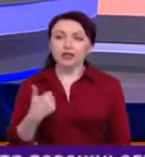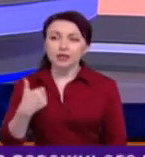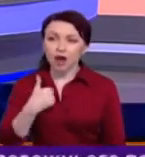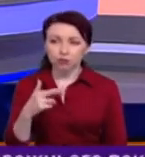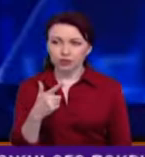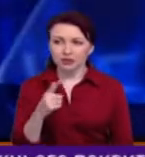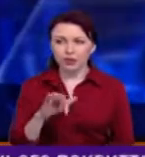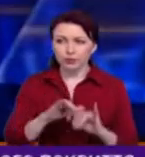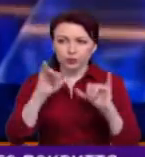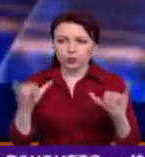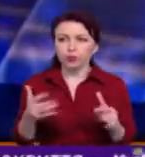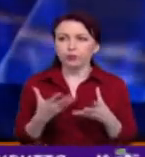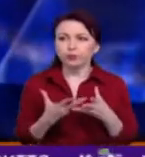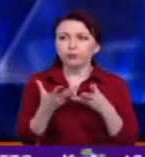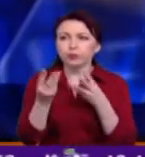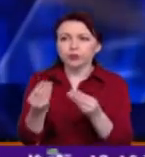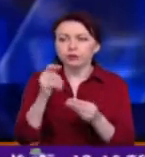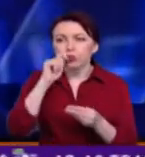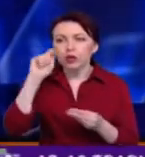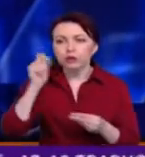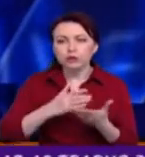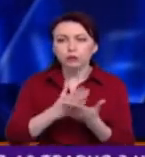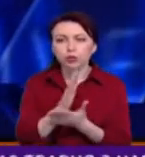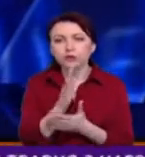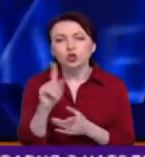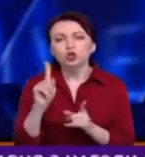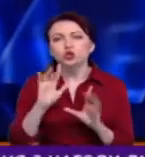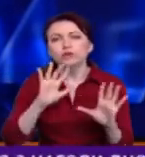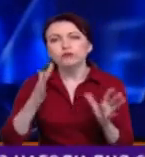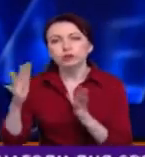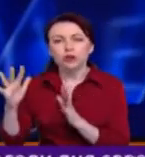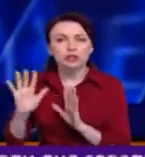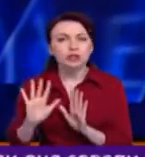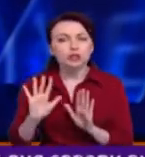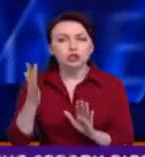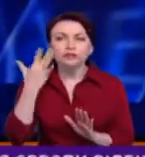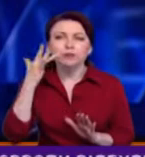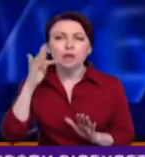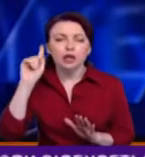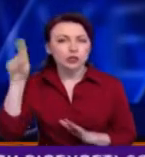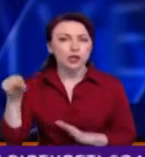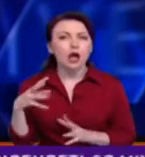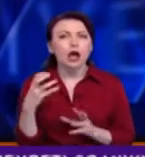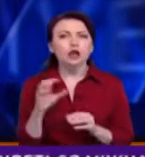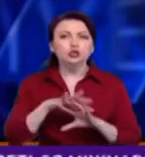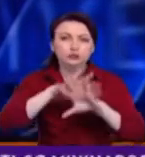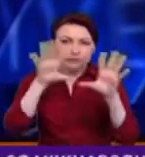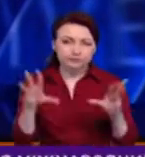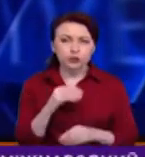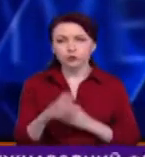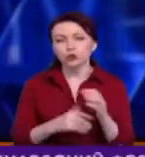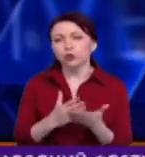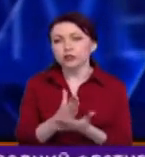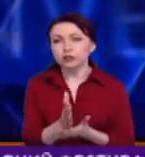переоцінював вплив в цілому України, українських політиків, на те, що відбувається не лише в Сполучених Штатах Америки, а в цілому світовій політиці.